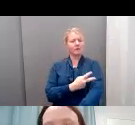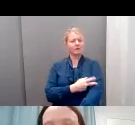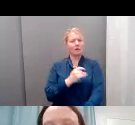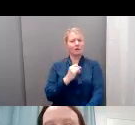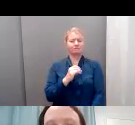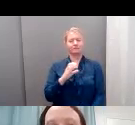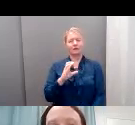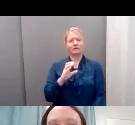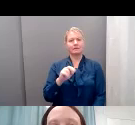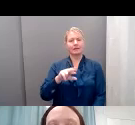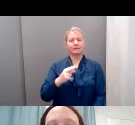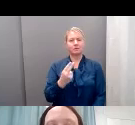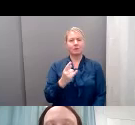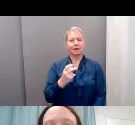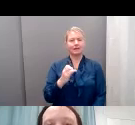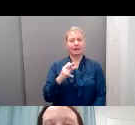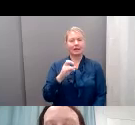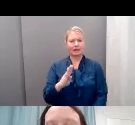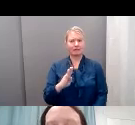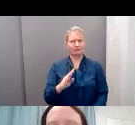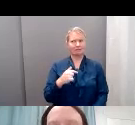Precis som att